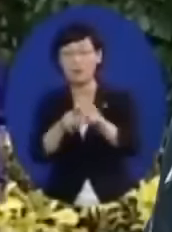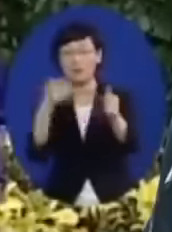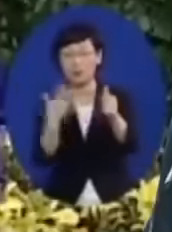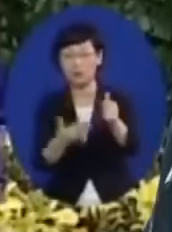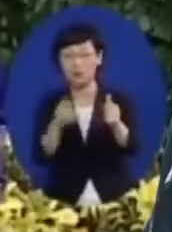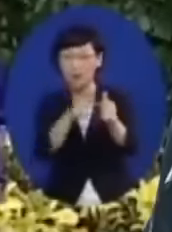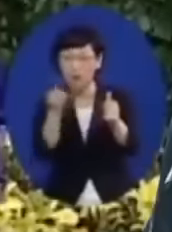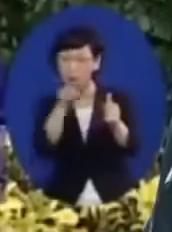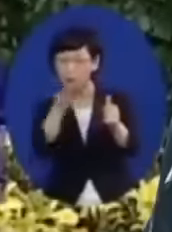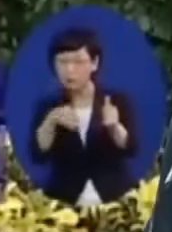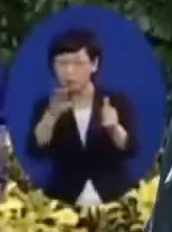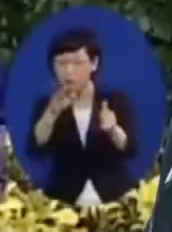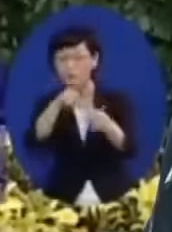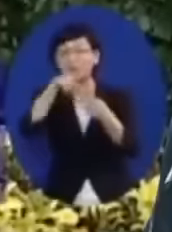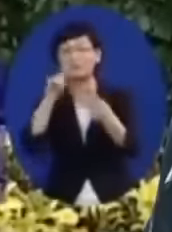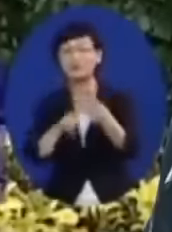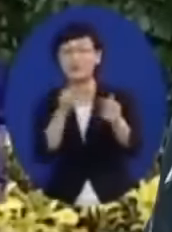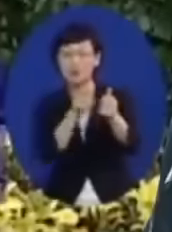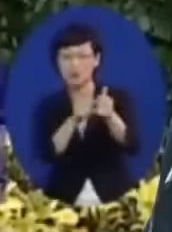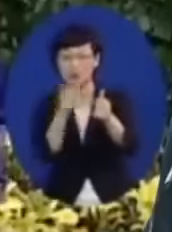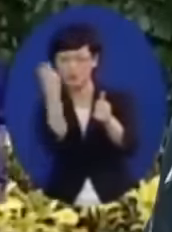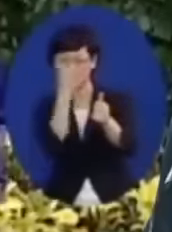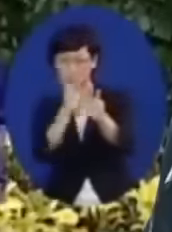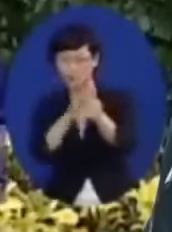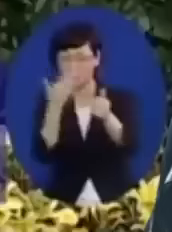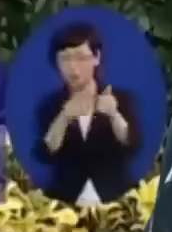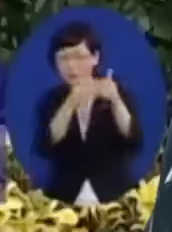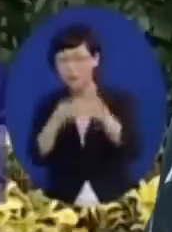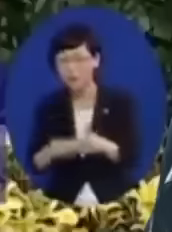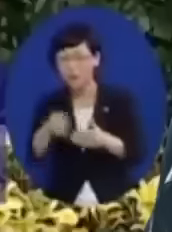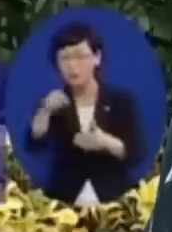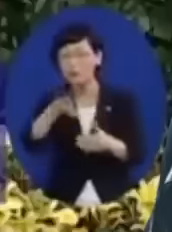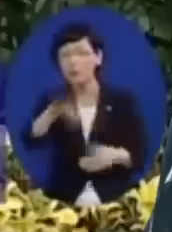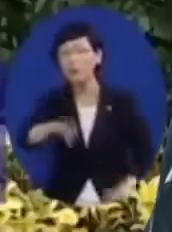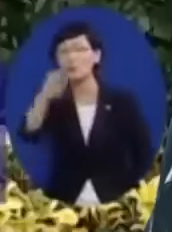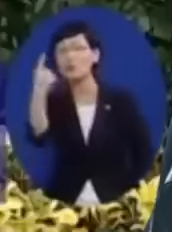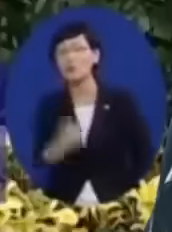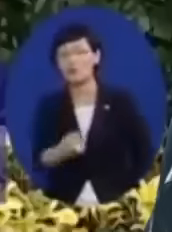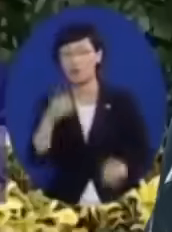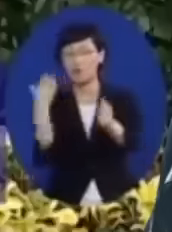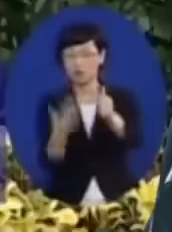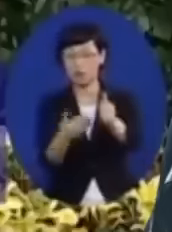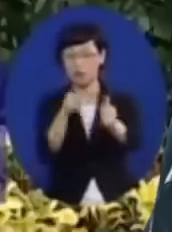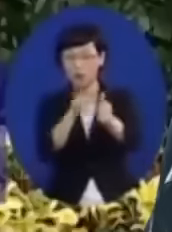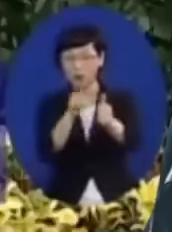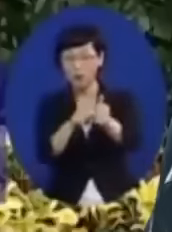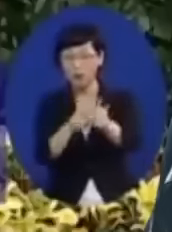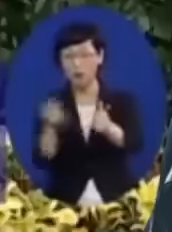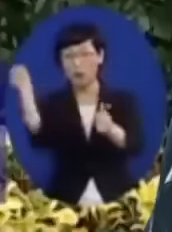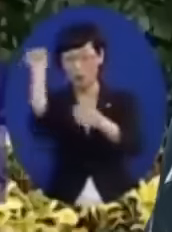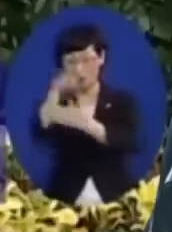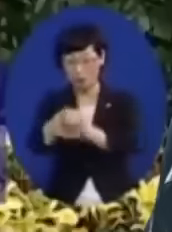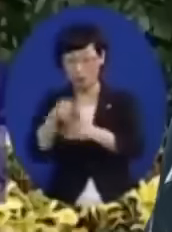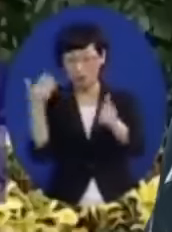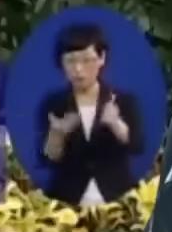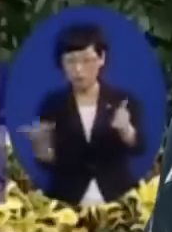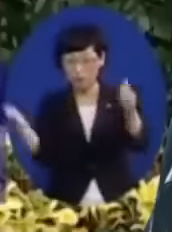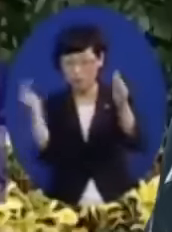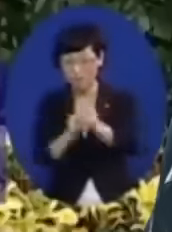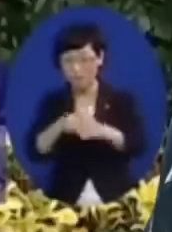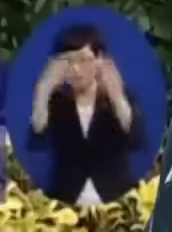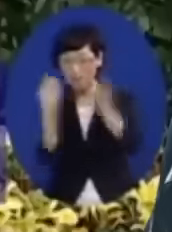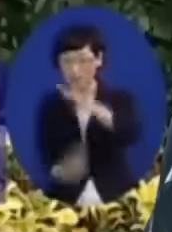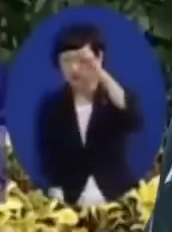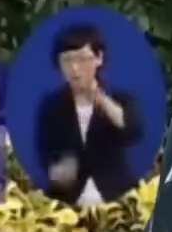내가 어디로 가든지 너를 지키며 너를 이끌어 이 땅으로 돌아오게 할지라. 내가 내게 허락한 것을 다 이루기까지